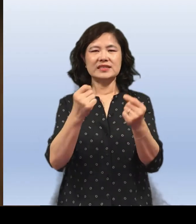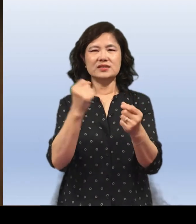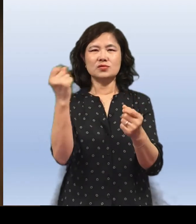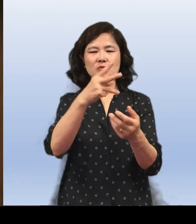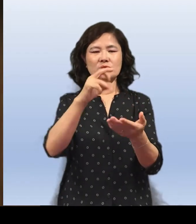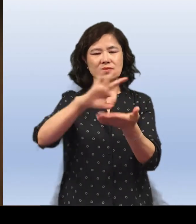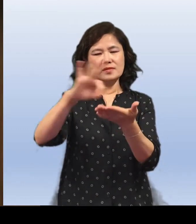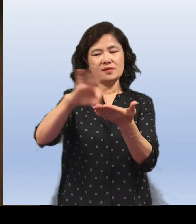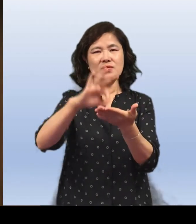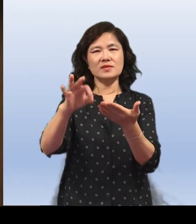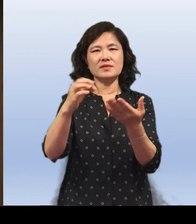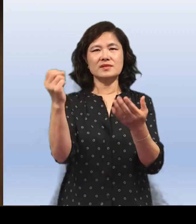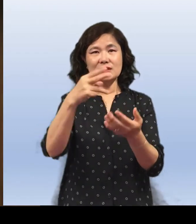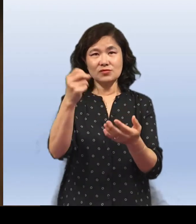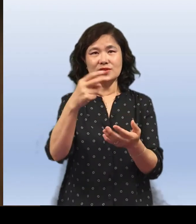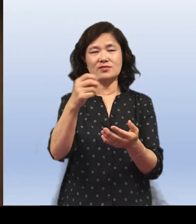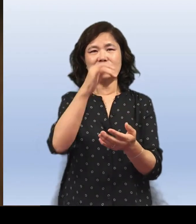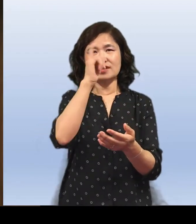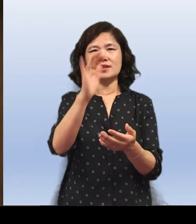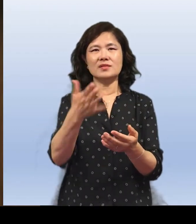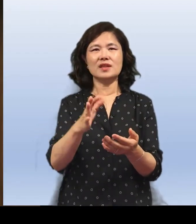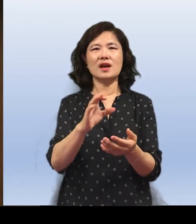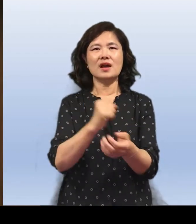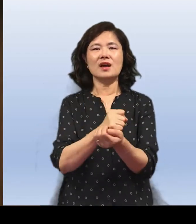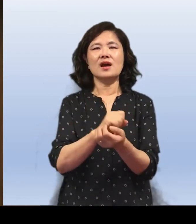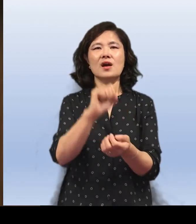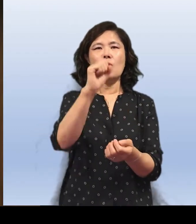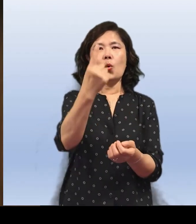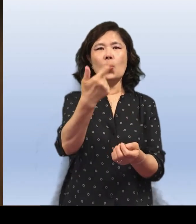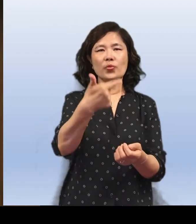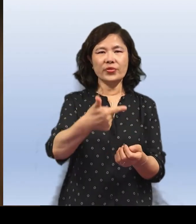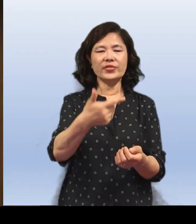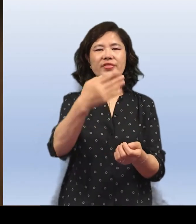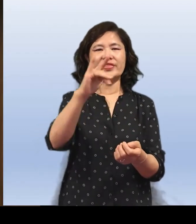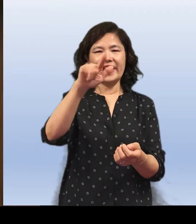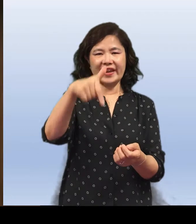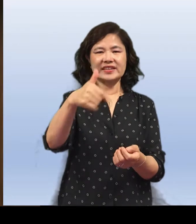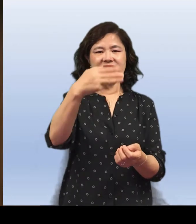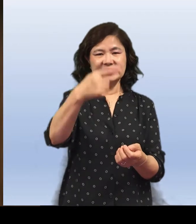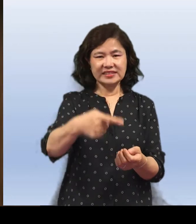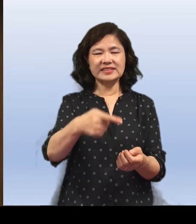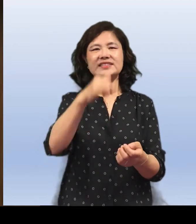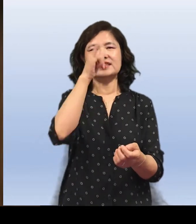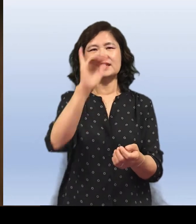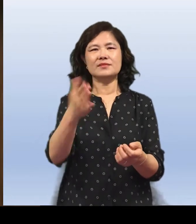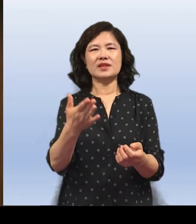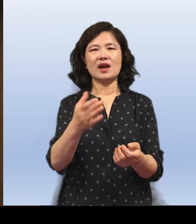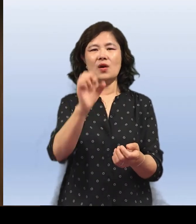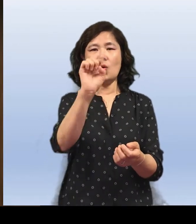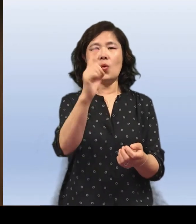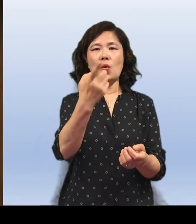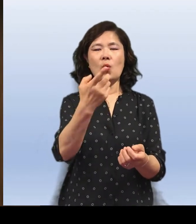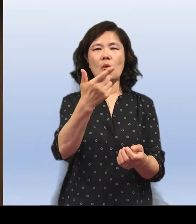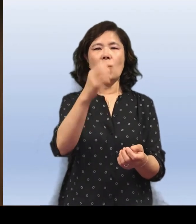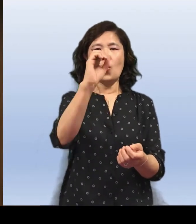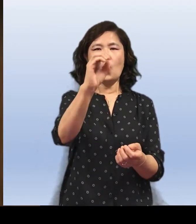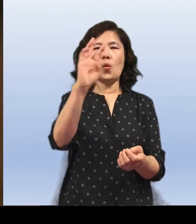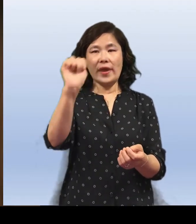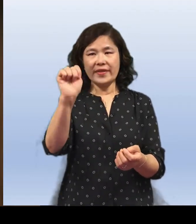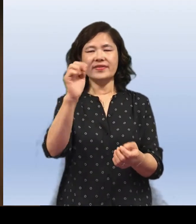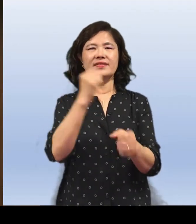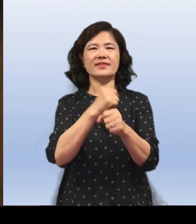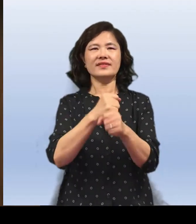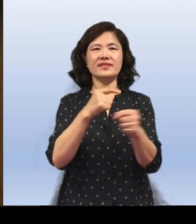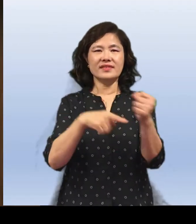하나 더 있는데요. 이번에는 여러분의 퀴즈를 한번 내보겠습니다. 언택트입니다. 언택트, 온택트. 언택트는 무슨 말의